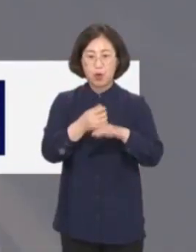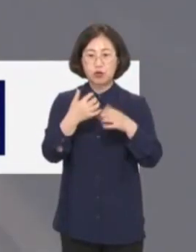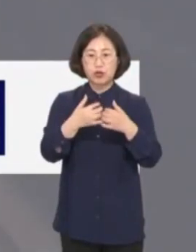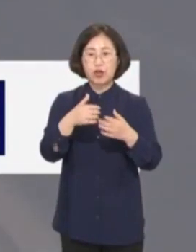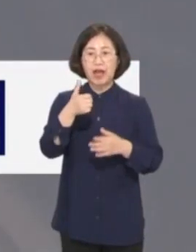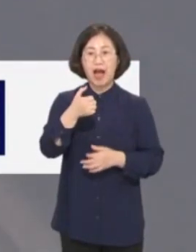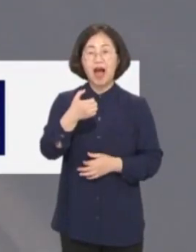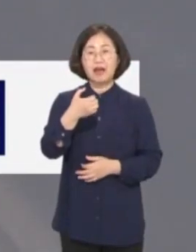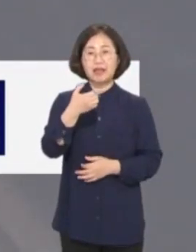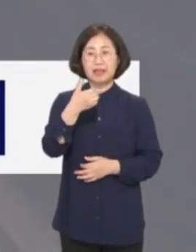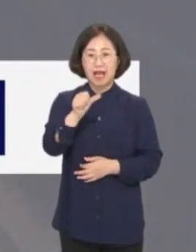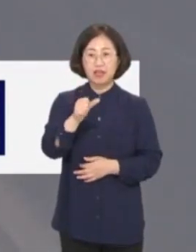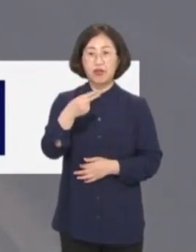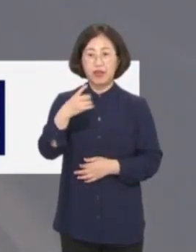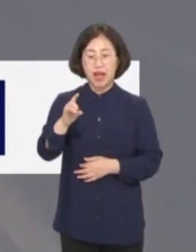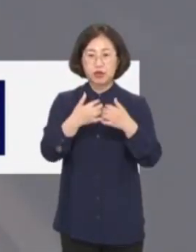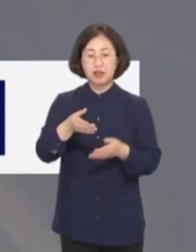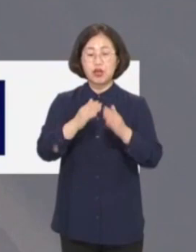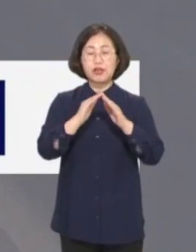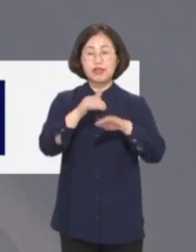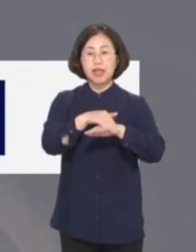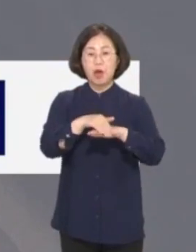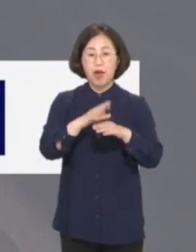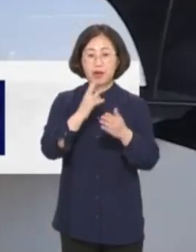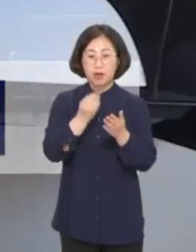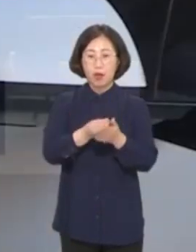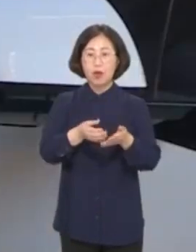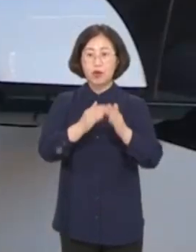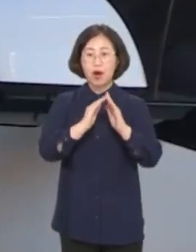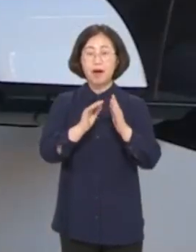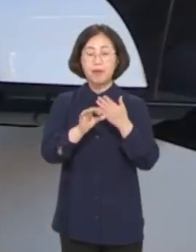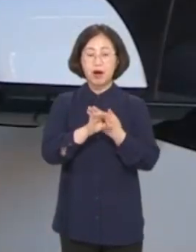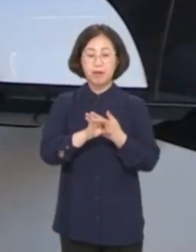95대를 설치할 계획으로 사업이 완료되면